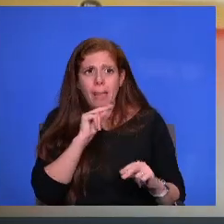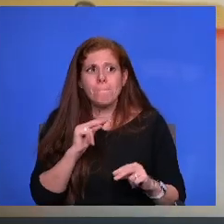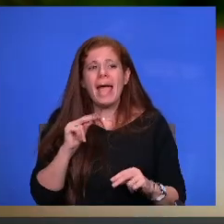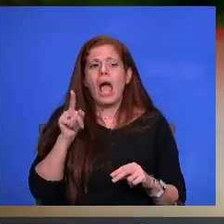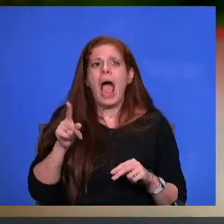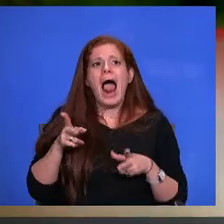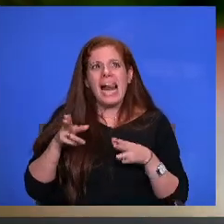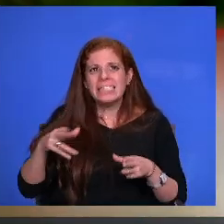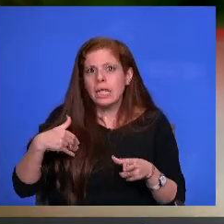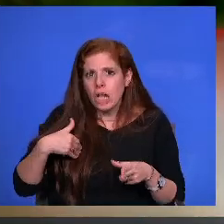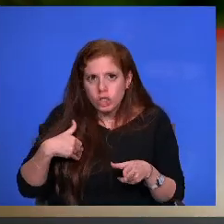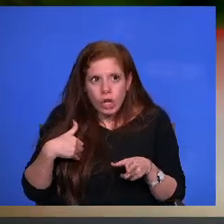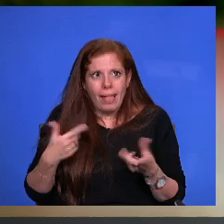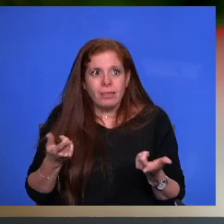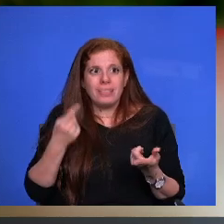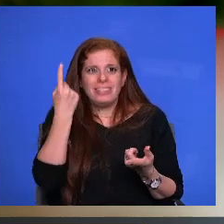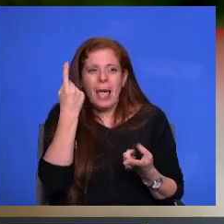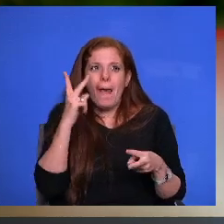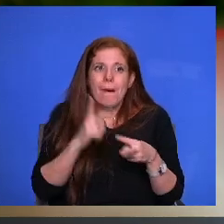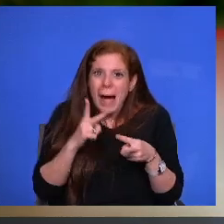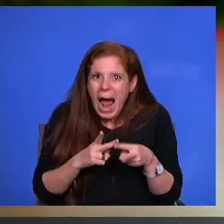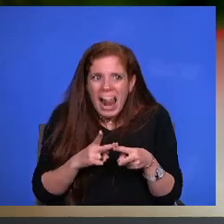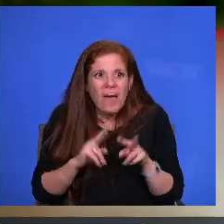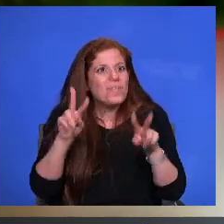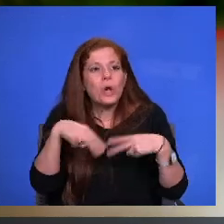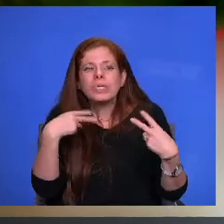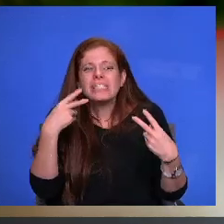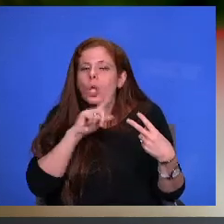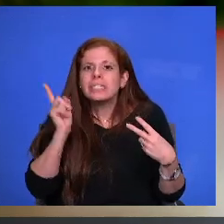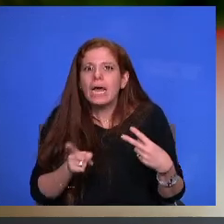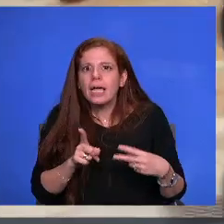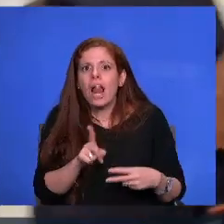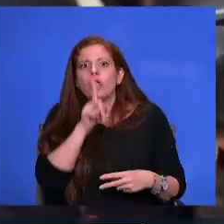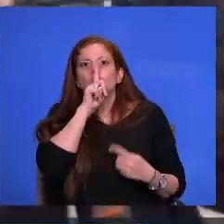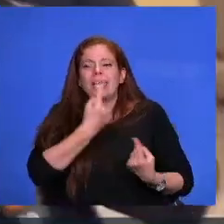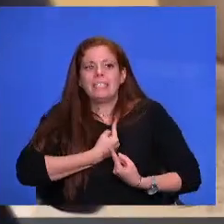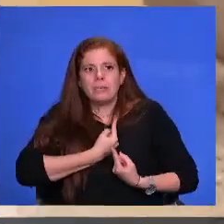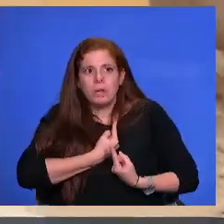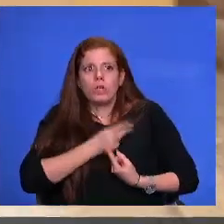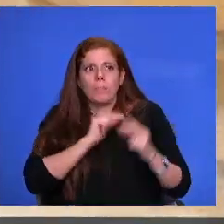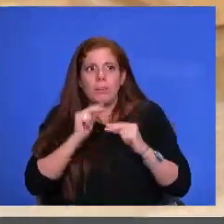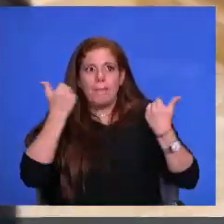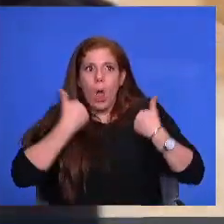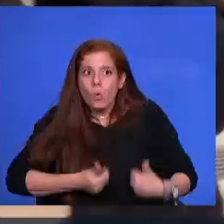it is simply that is the disease and we shouldn't have to mute ourselves when we talk about our own bodies and our own health.